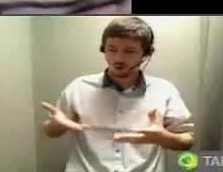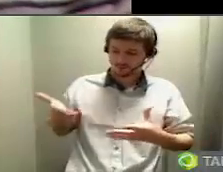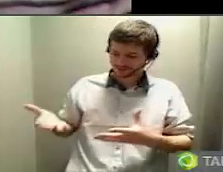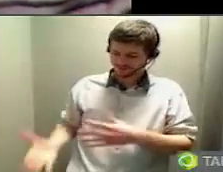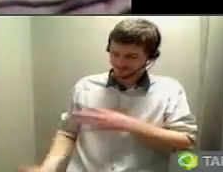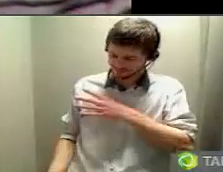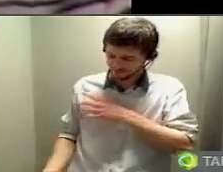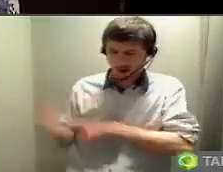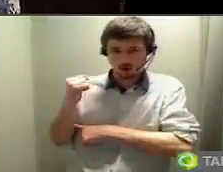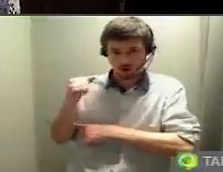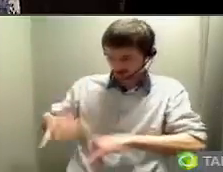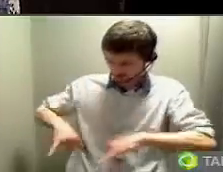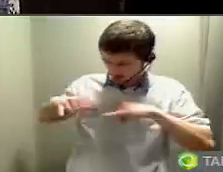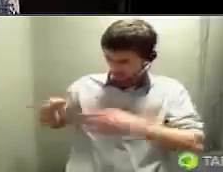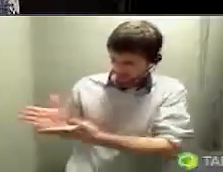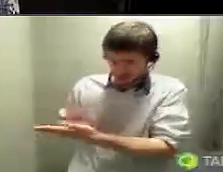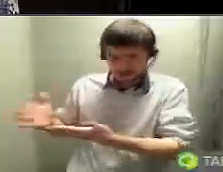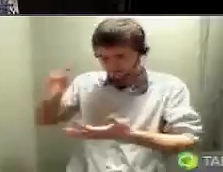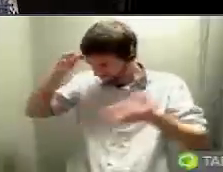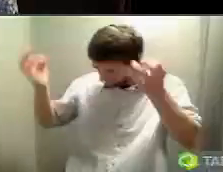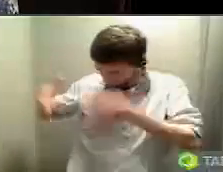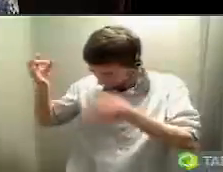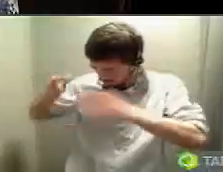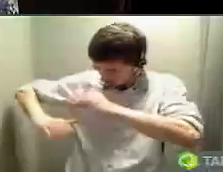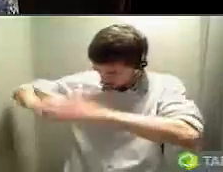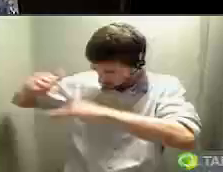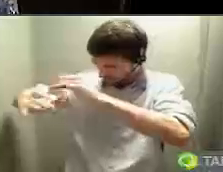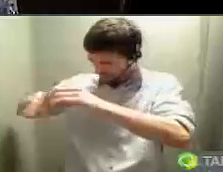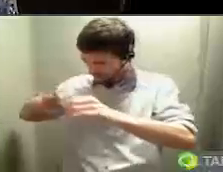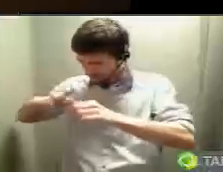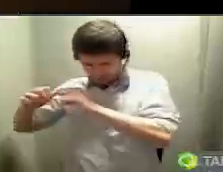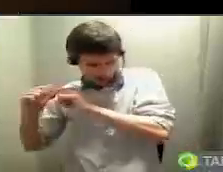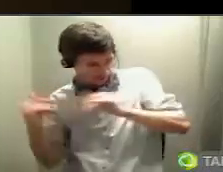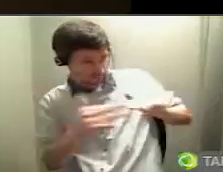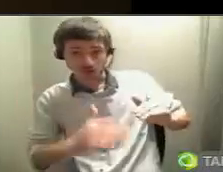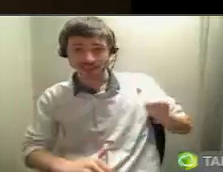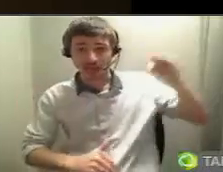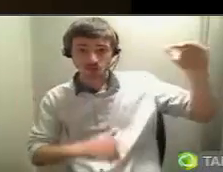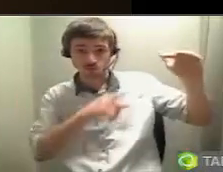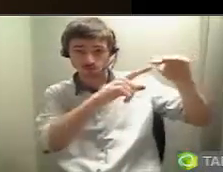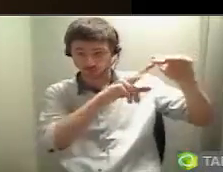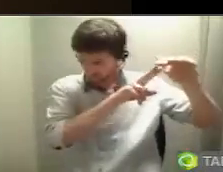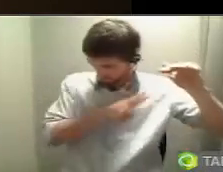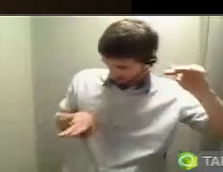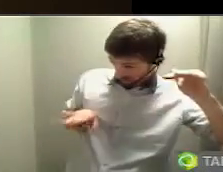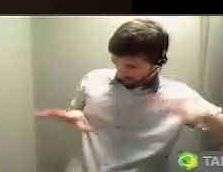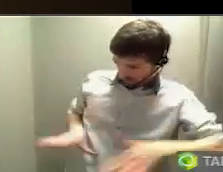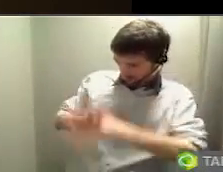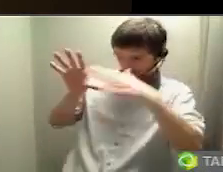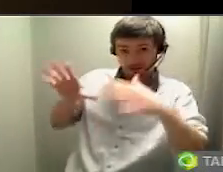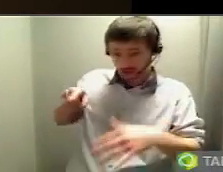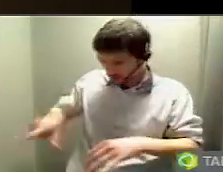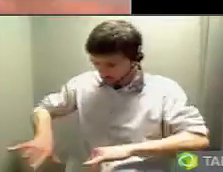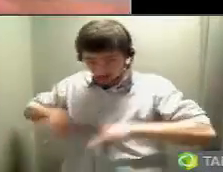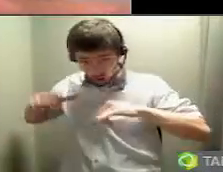terme et impactent les politiques des adultes. Pour nous c'est le plus important, c'est qu'il faut que ce soit des jeunes qui parlent des jeunes et qui fassent des choses